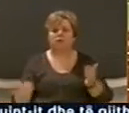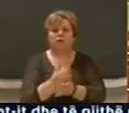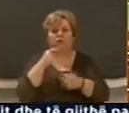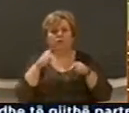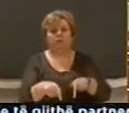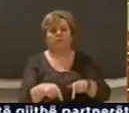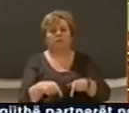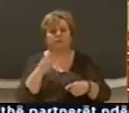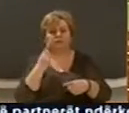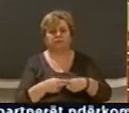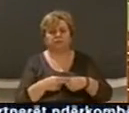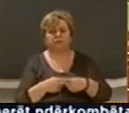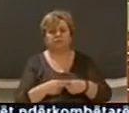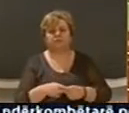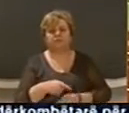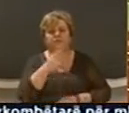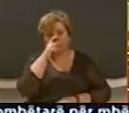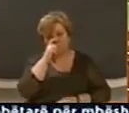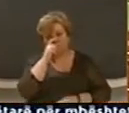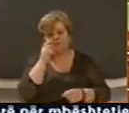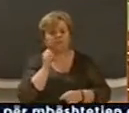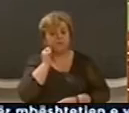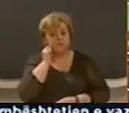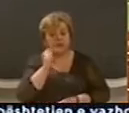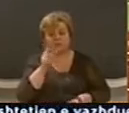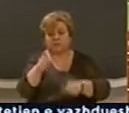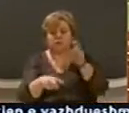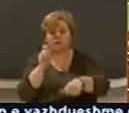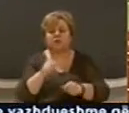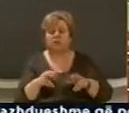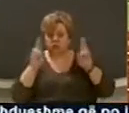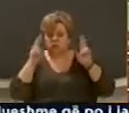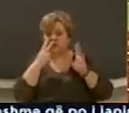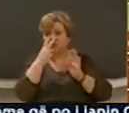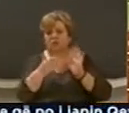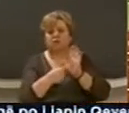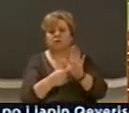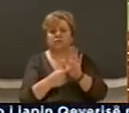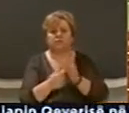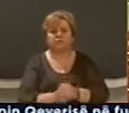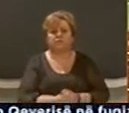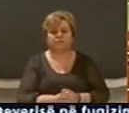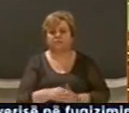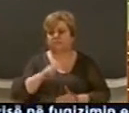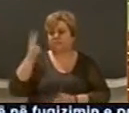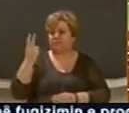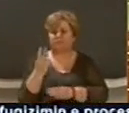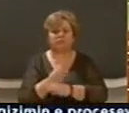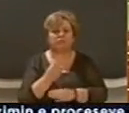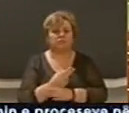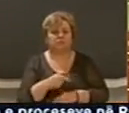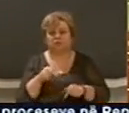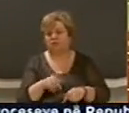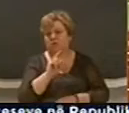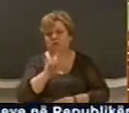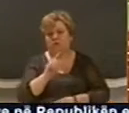këtë realitet e hidhur në të cilin çdo qytetar shpresën e sheh në një vend tjetër, por jo